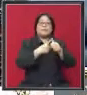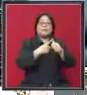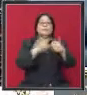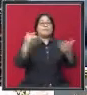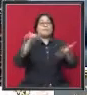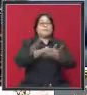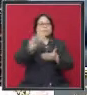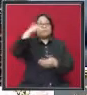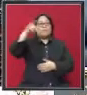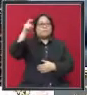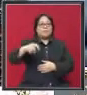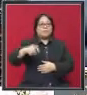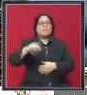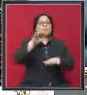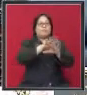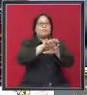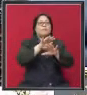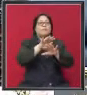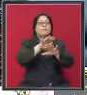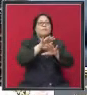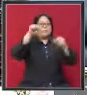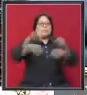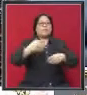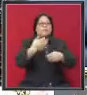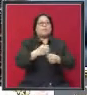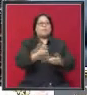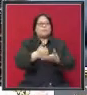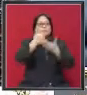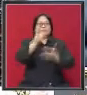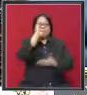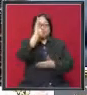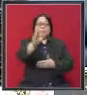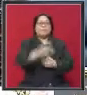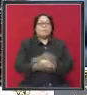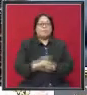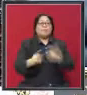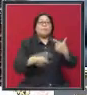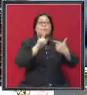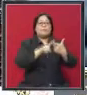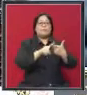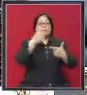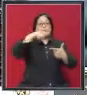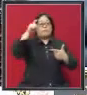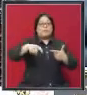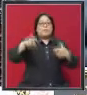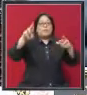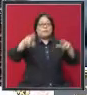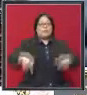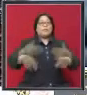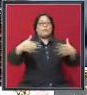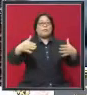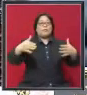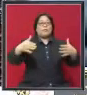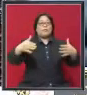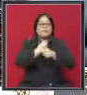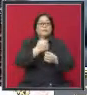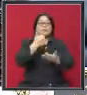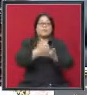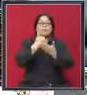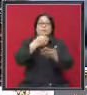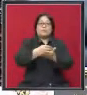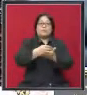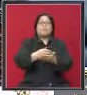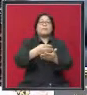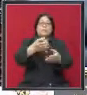Pertamanya, ia adalah bagi memastikan lebih ramai yang mendapat bantuan kewangan terus. Keduanya, ia memastikan rakyat yang sudah mendapat bantuan